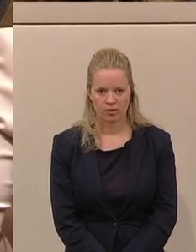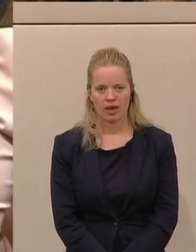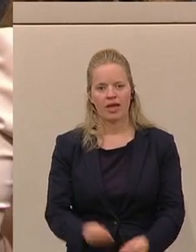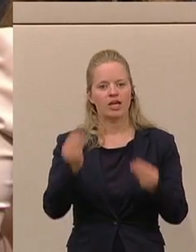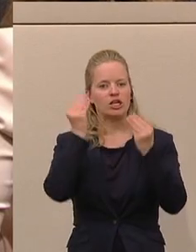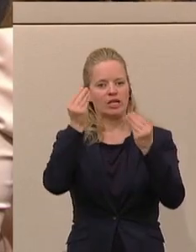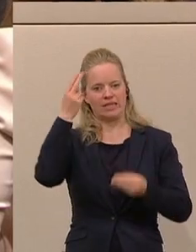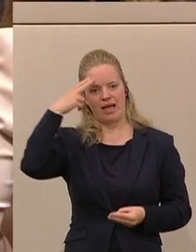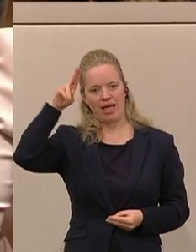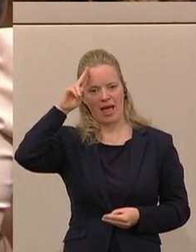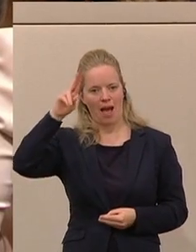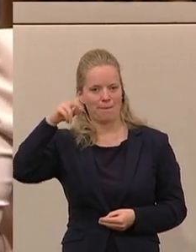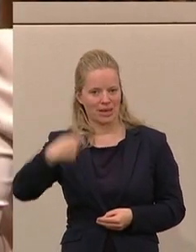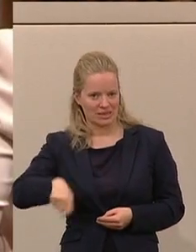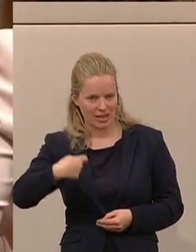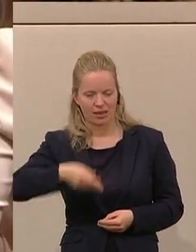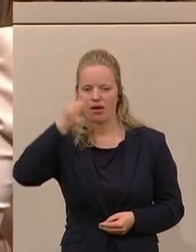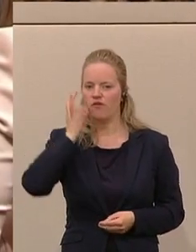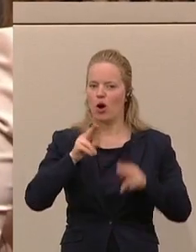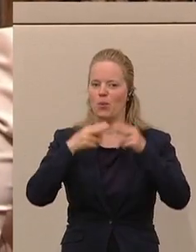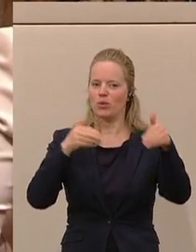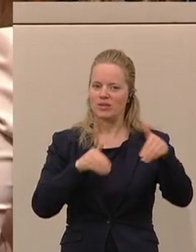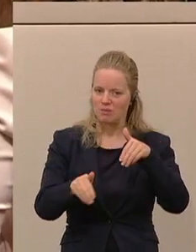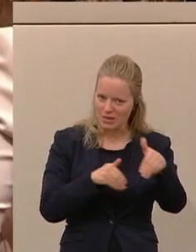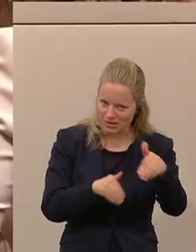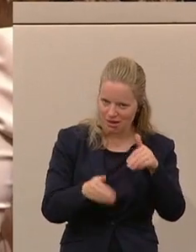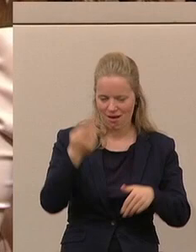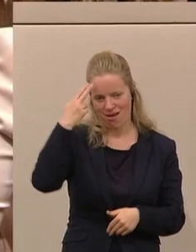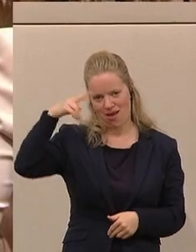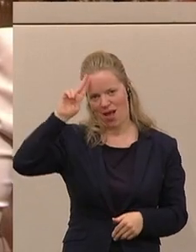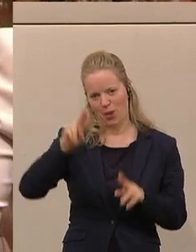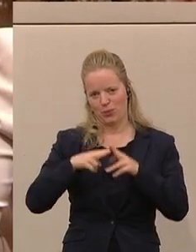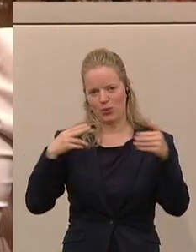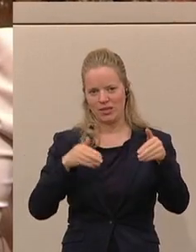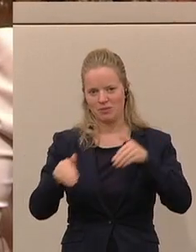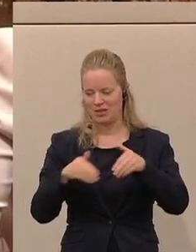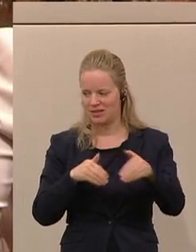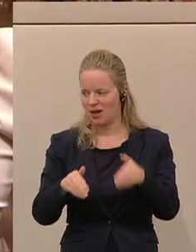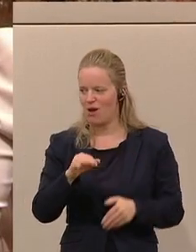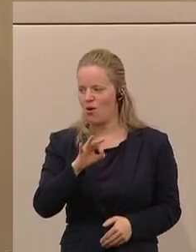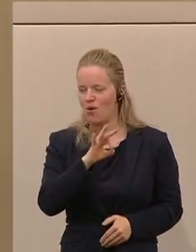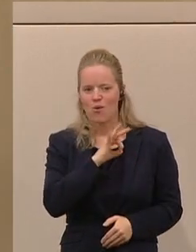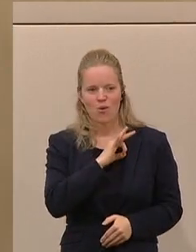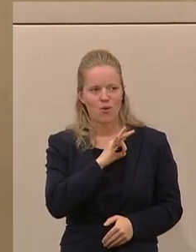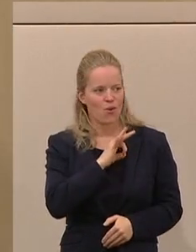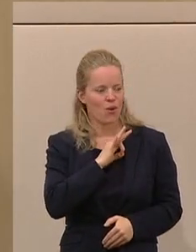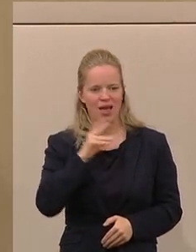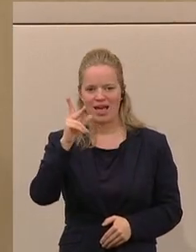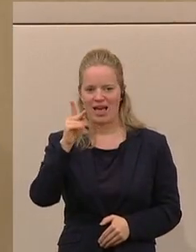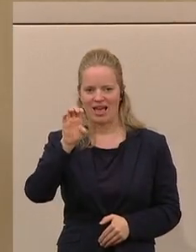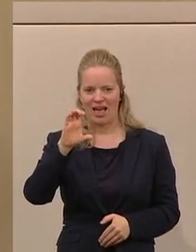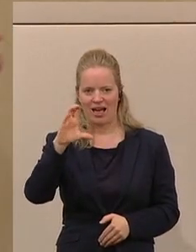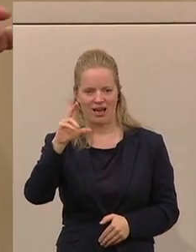Geschätzter Herr Präsident, Frau Bundesminister, Herr Bundesminister, Kollege Keck, in freier Abwandlung des